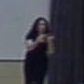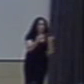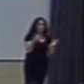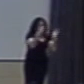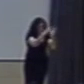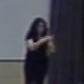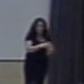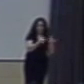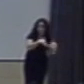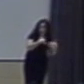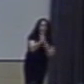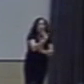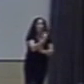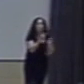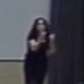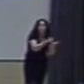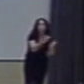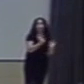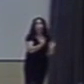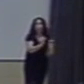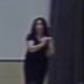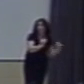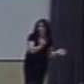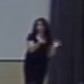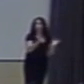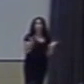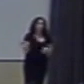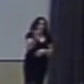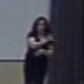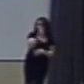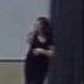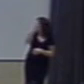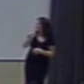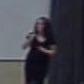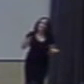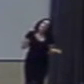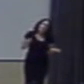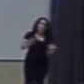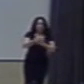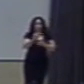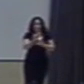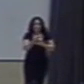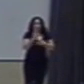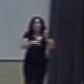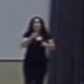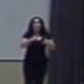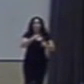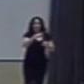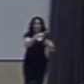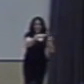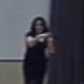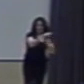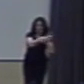reflectida? O a veure, jo crec que qualsevol periodista que treballa en un mitjà sap les seves limitacions. Hi ha mitjans que li deixen